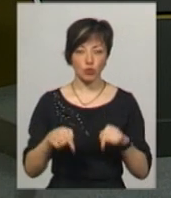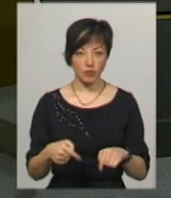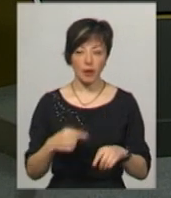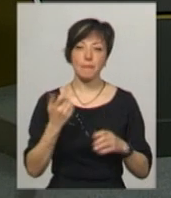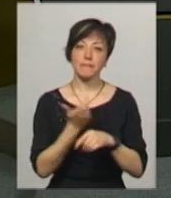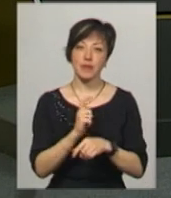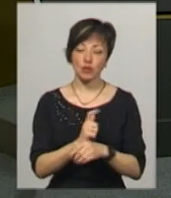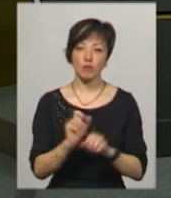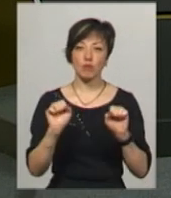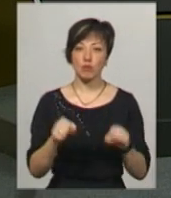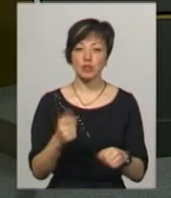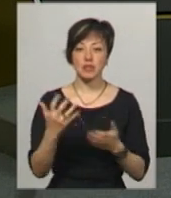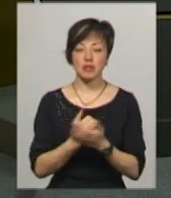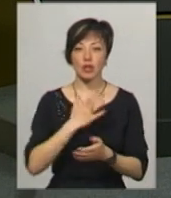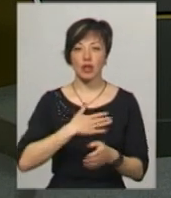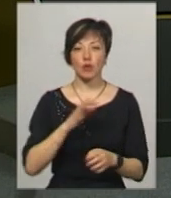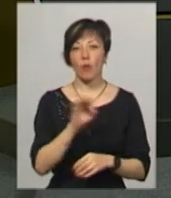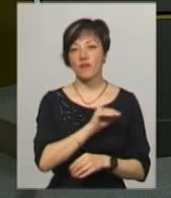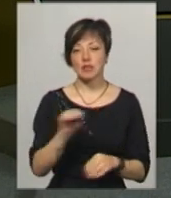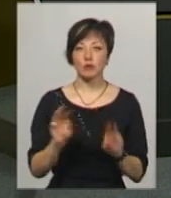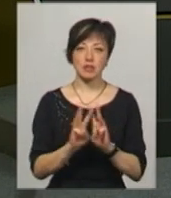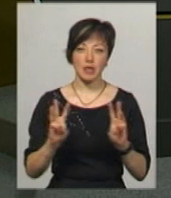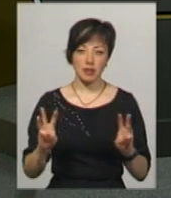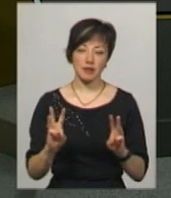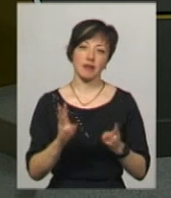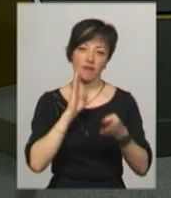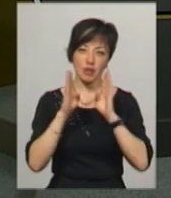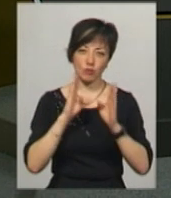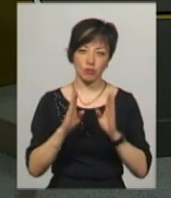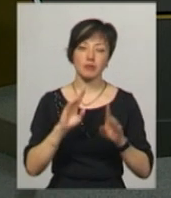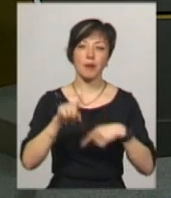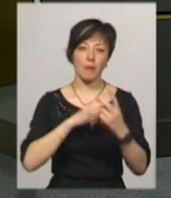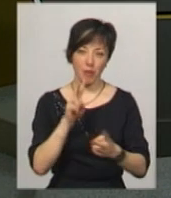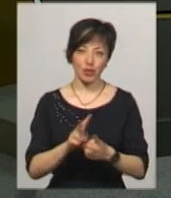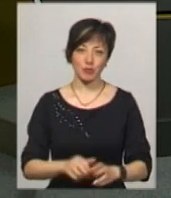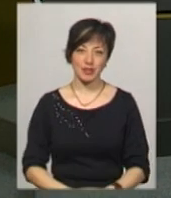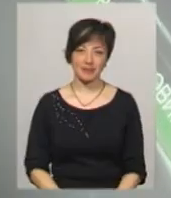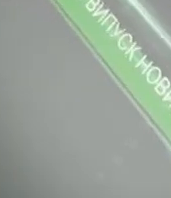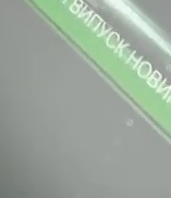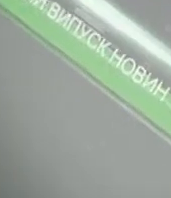випуску. Більше новин ви можете знайти на нашому офіційному сайті та на сторінці у Фейсбук. Побачимось!